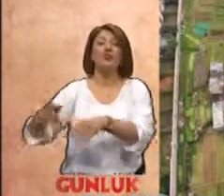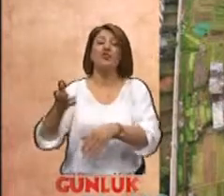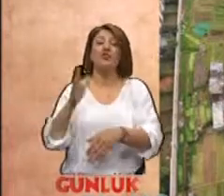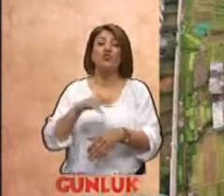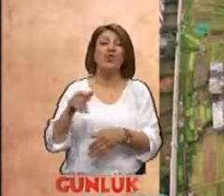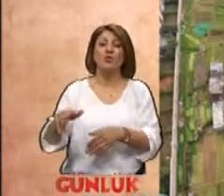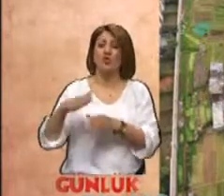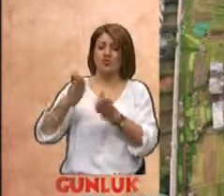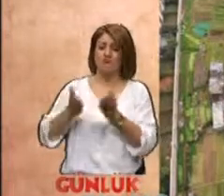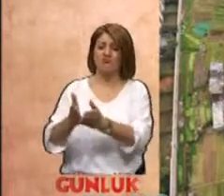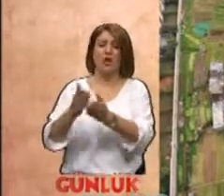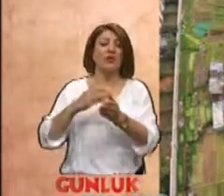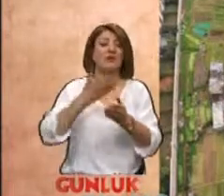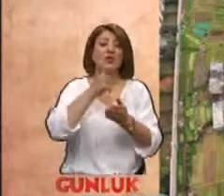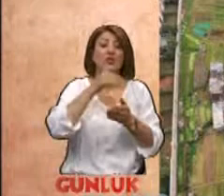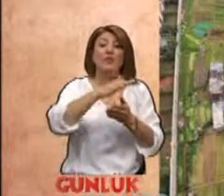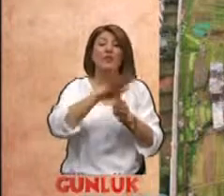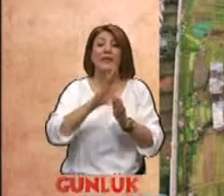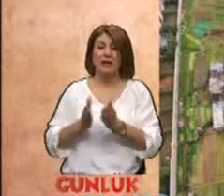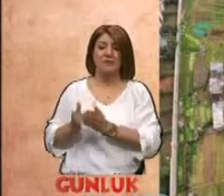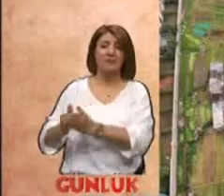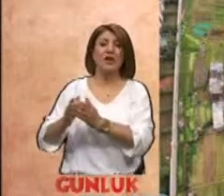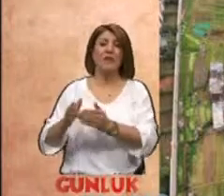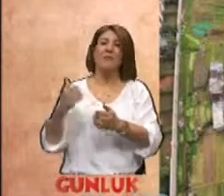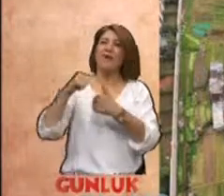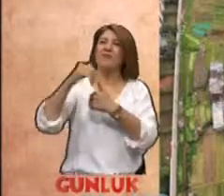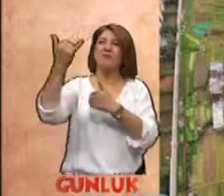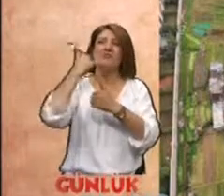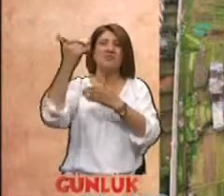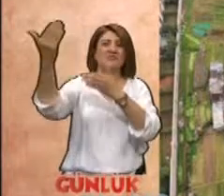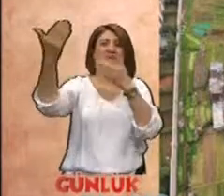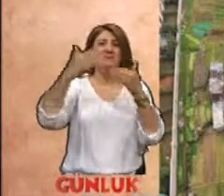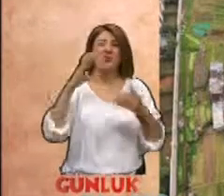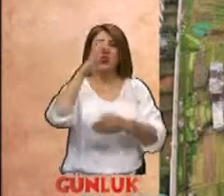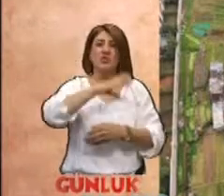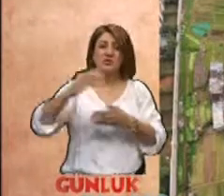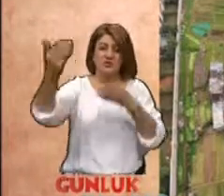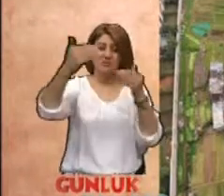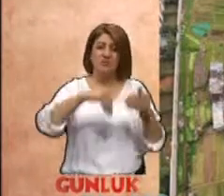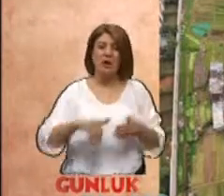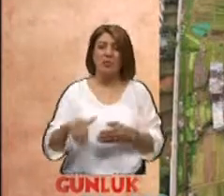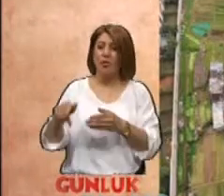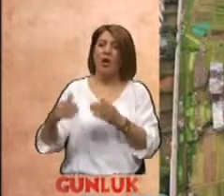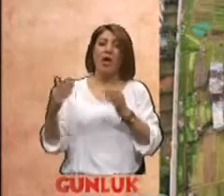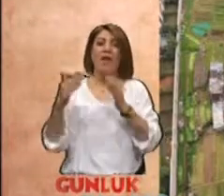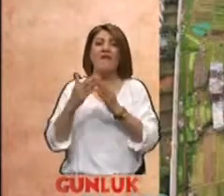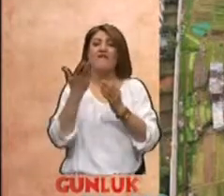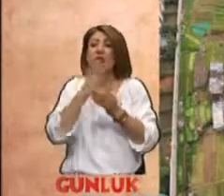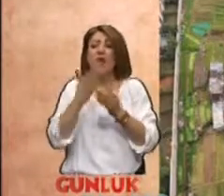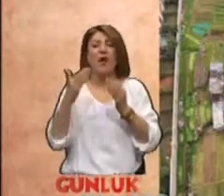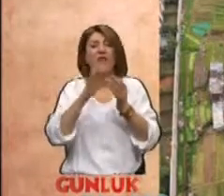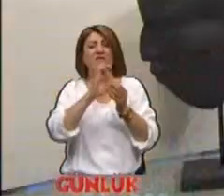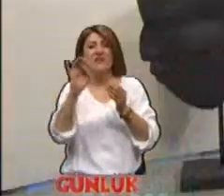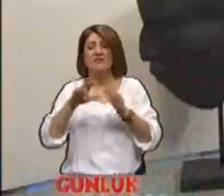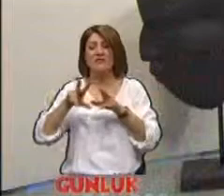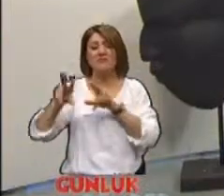karada tutulmasıyla Fuzhou şehrine turist getirmesi planlanırken dev yapı ancak evsizlere barınak olabildi.